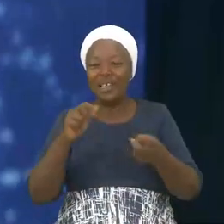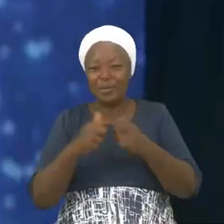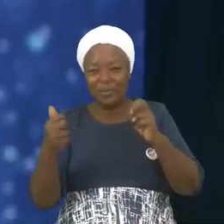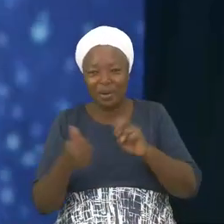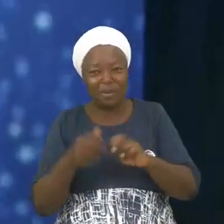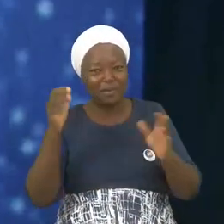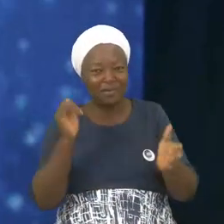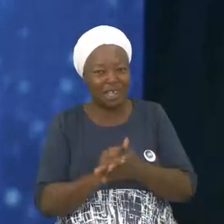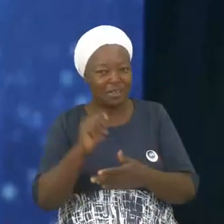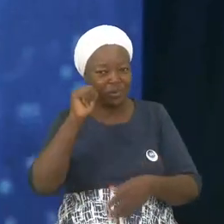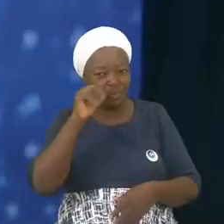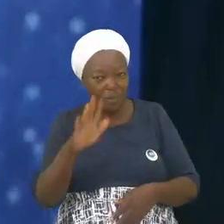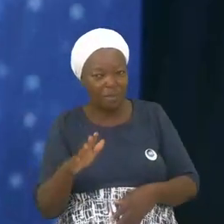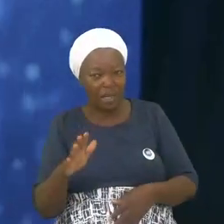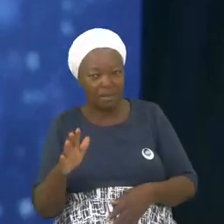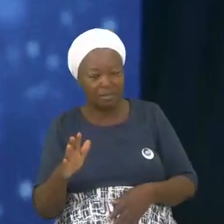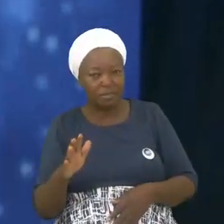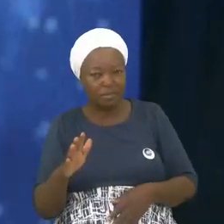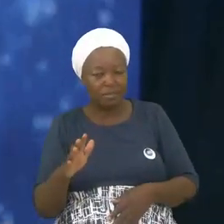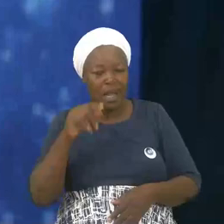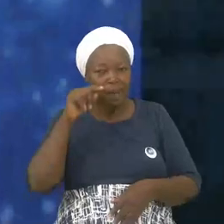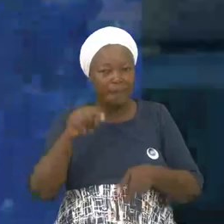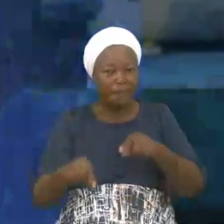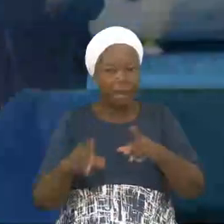Dieu. Mais le problème,